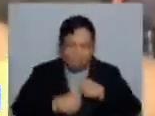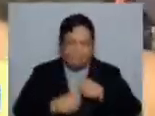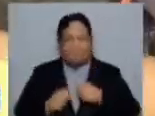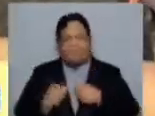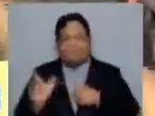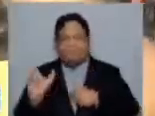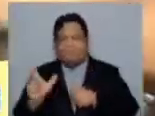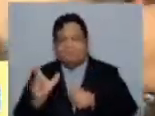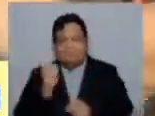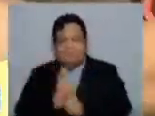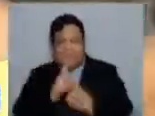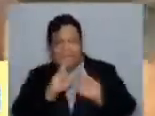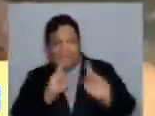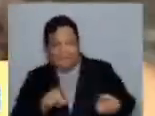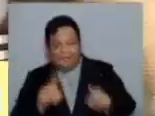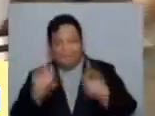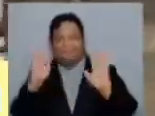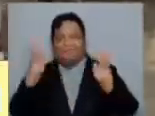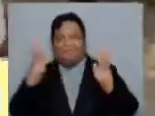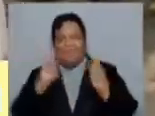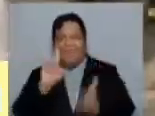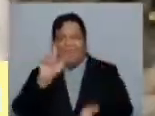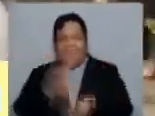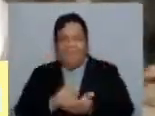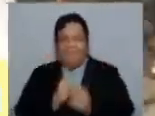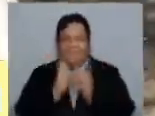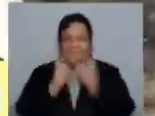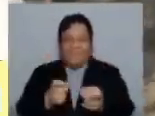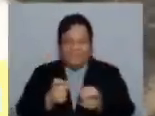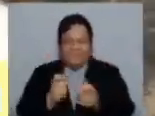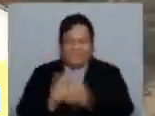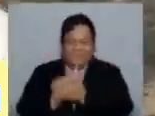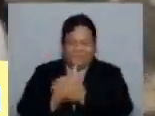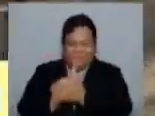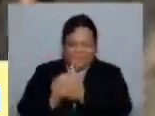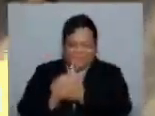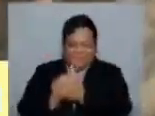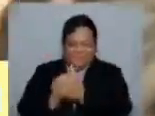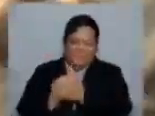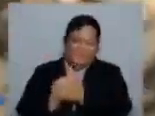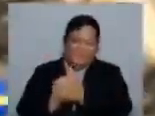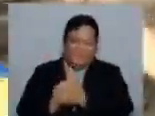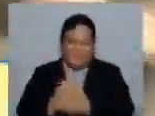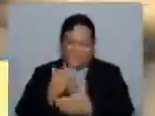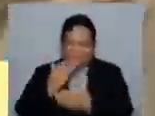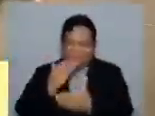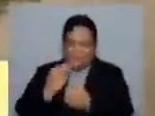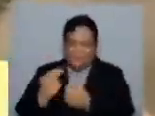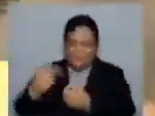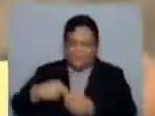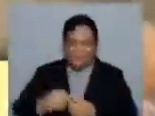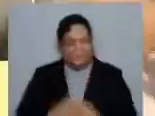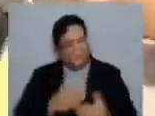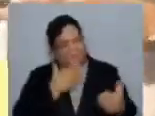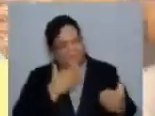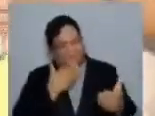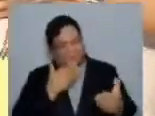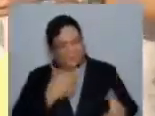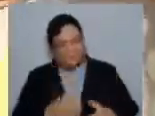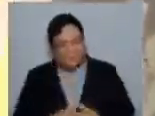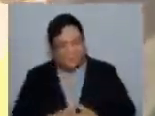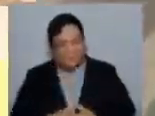para sa iyo, Melvin! Congratulations po! Congrats! Thank you for joining! Thank you! Yay! Ayan, pasigyan sa